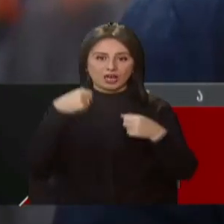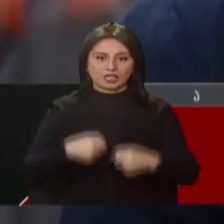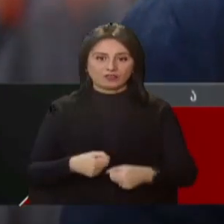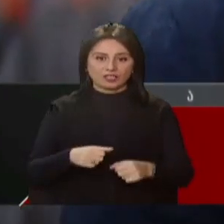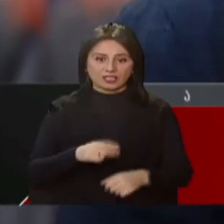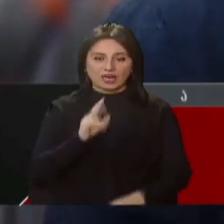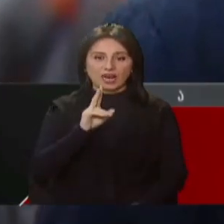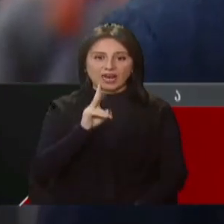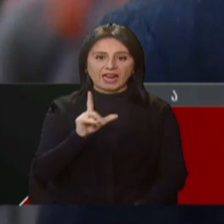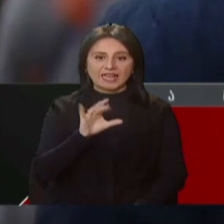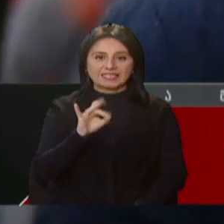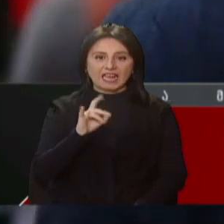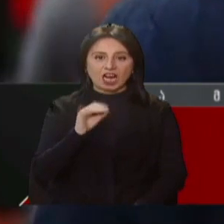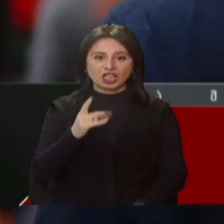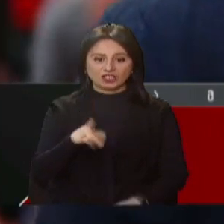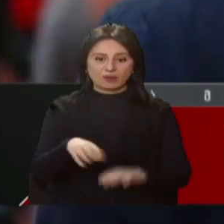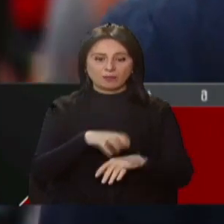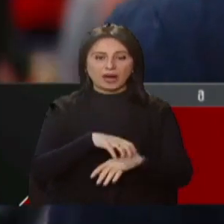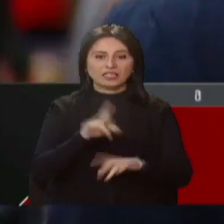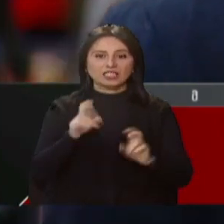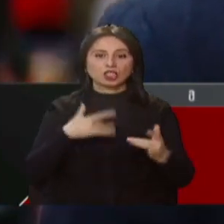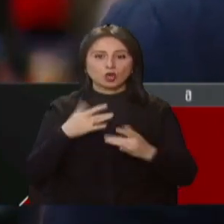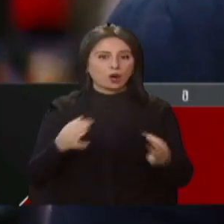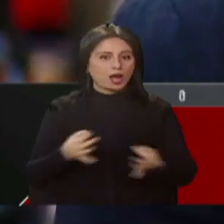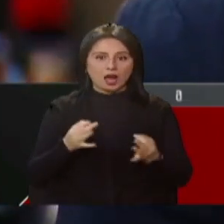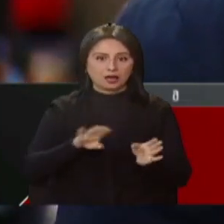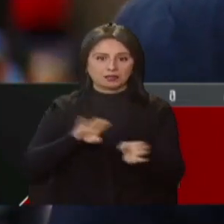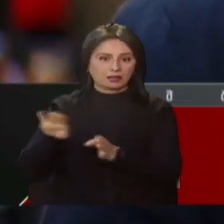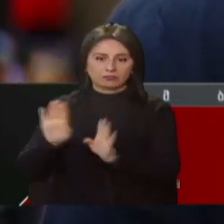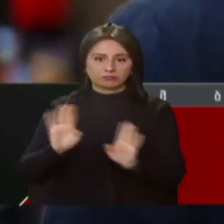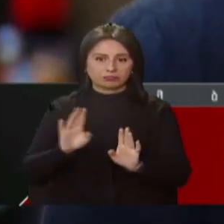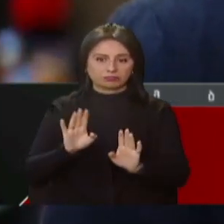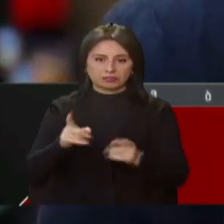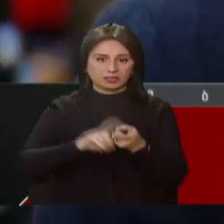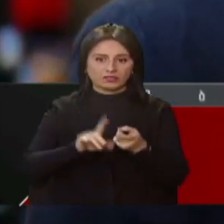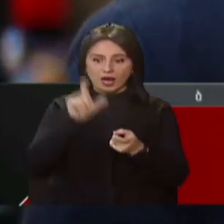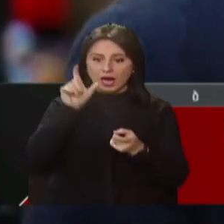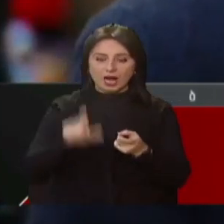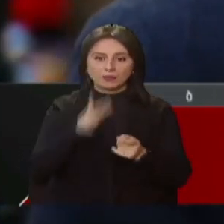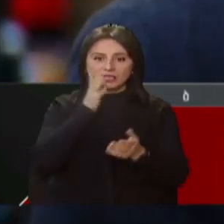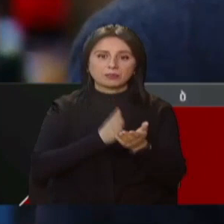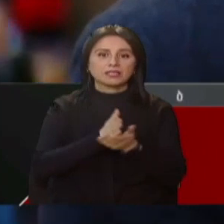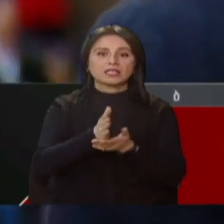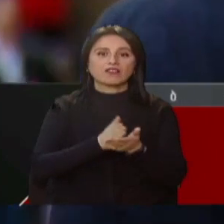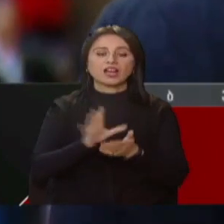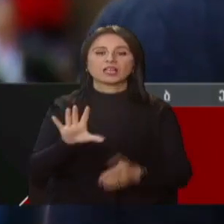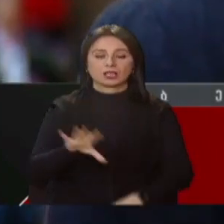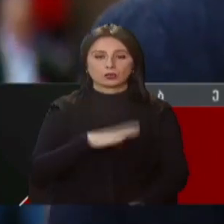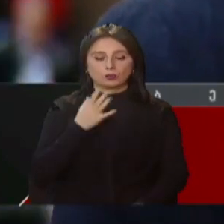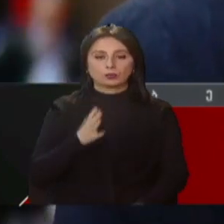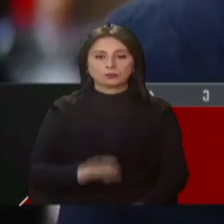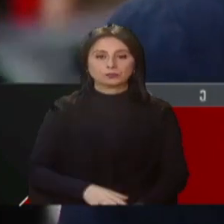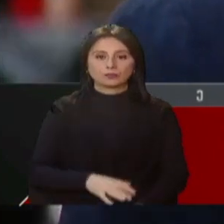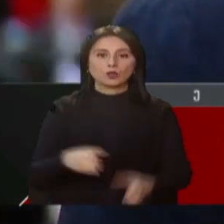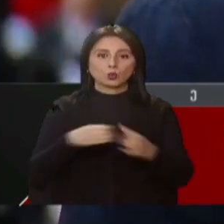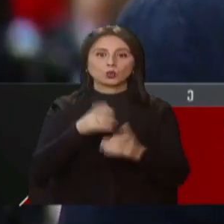და დავით კეზერაშვილის როლი ამ პარტიაში არის არანაირი და ამ პროცესში ეს ადამიანი წლების განმავლობაში იყო